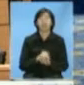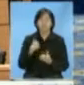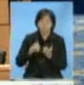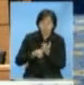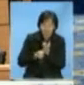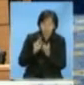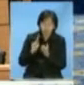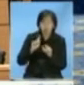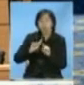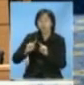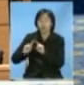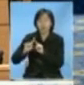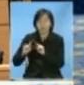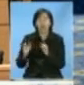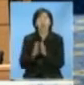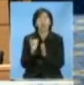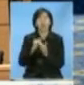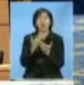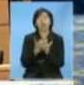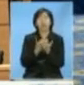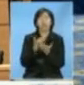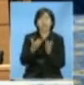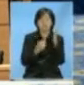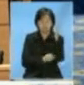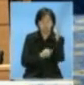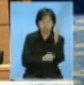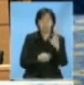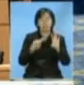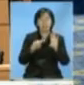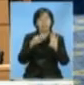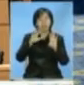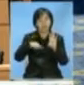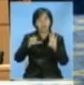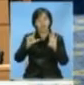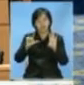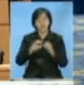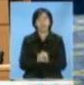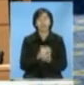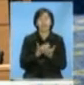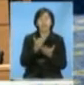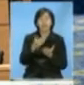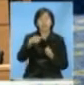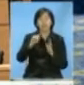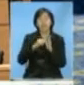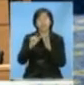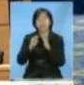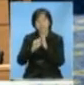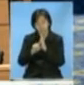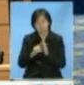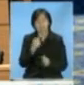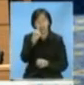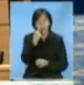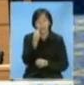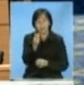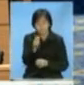ซงซื้อยางพารา 45,000 ล้านซื้อปาล์มน้ำมันซื้อหอมแด